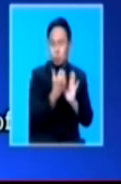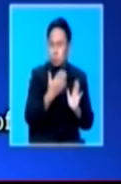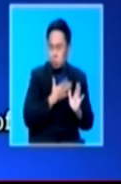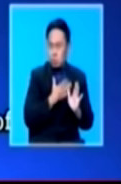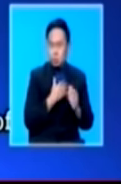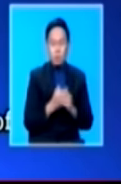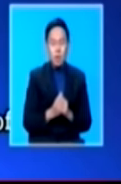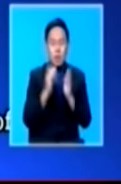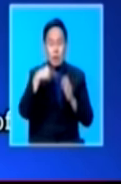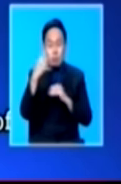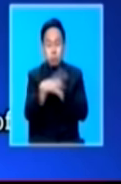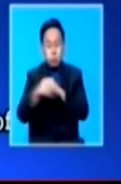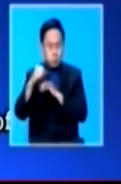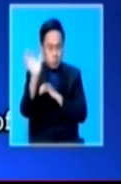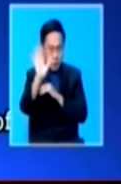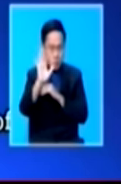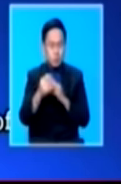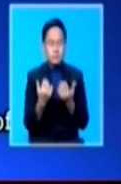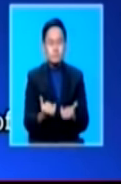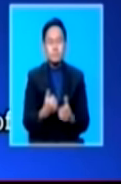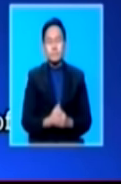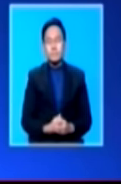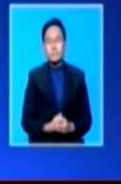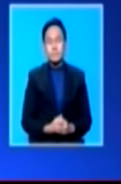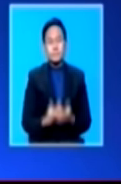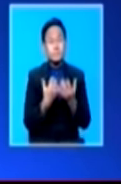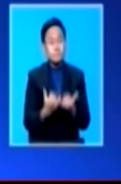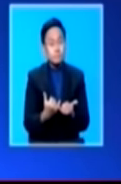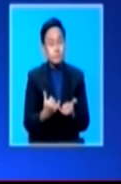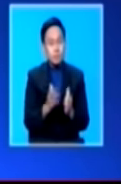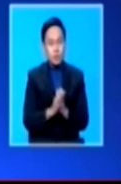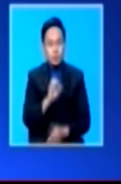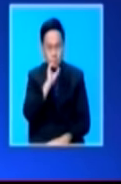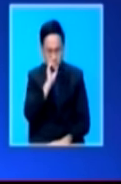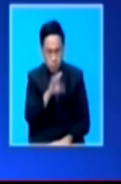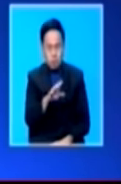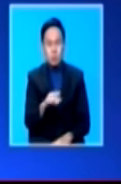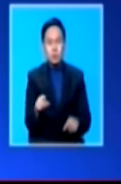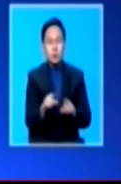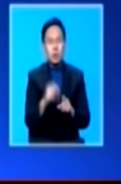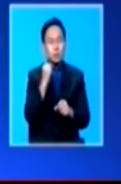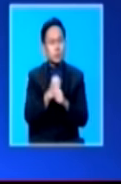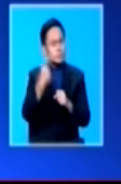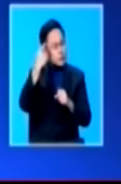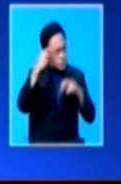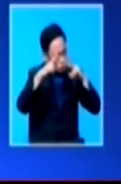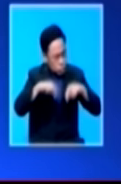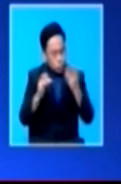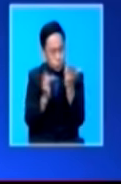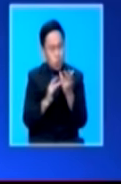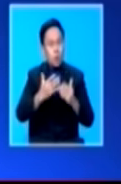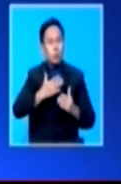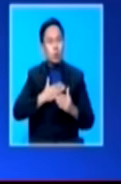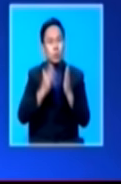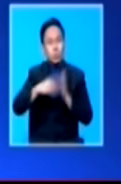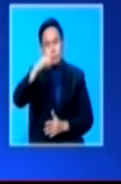ไปก็ได้ประโยชน์ไปเราก็เสียหายนะครับเพราะนั้นวันนี้เราจะต้องสร้างสรรค์สิ่งนี้ออกมานะครับแล้วก็นำสู่กระ